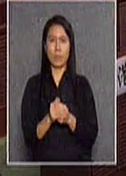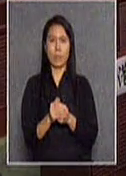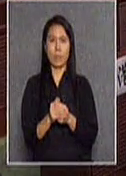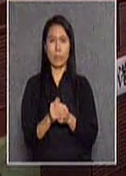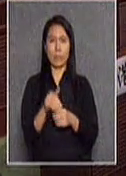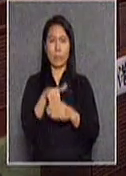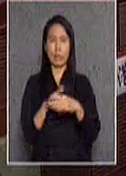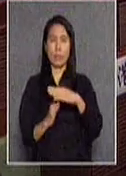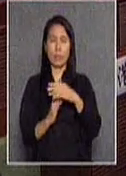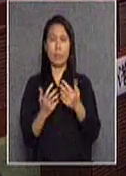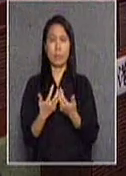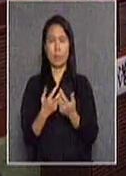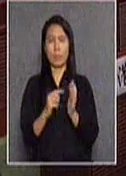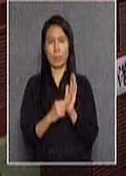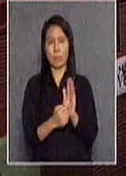停止表決，顯示結果。